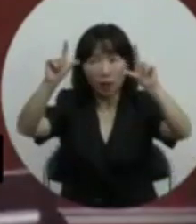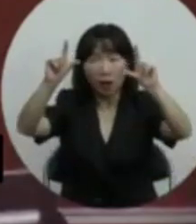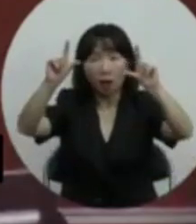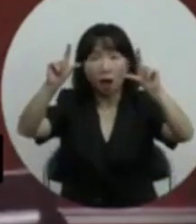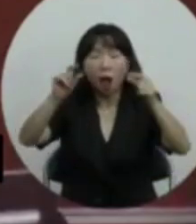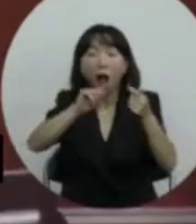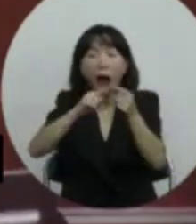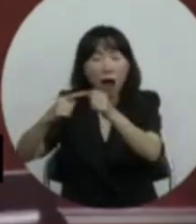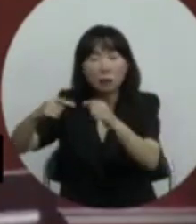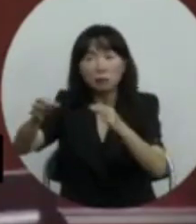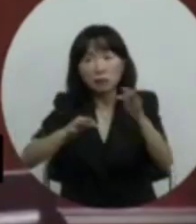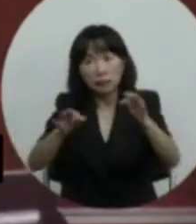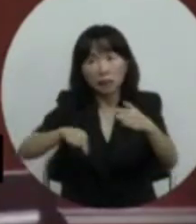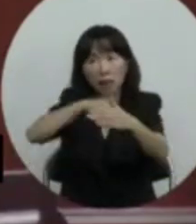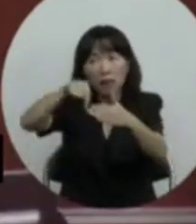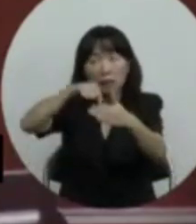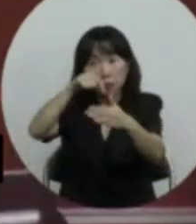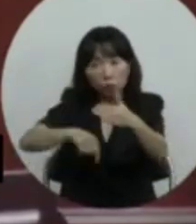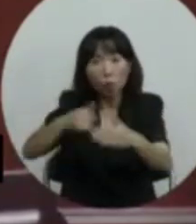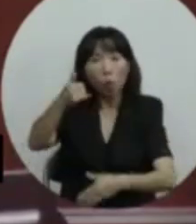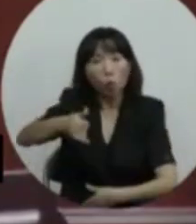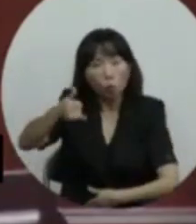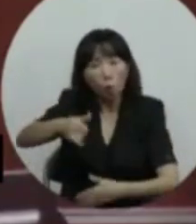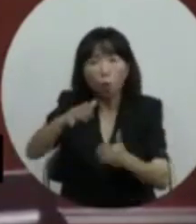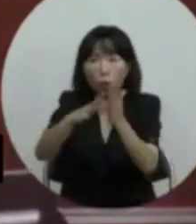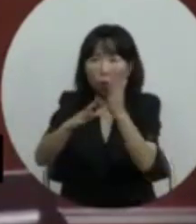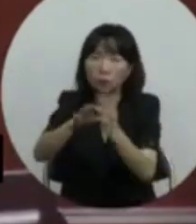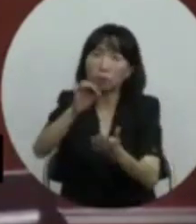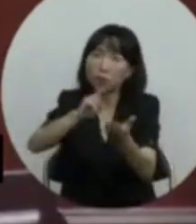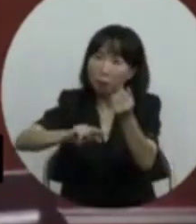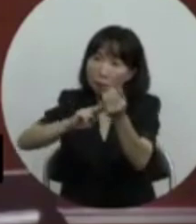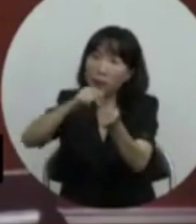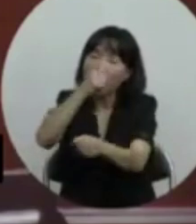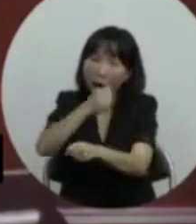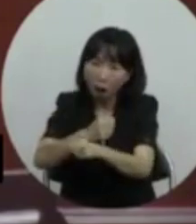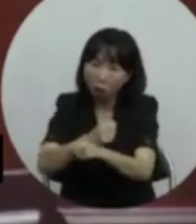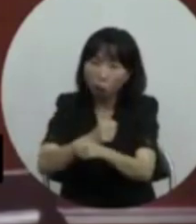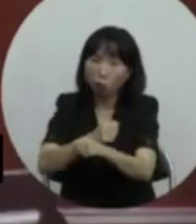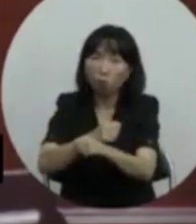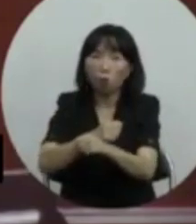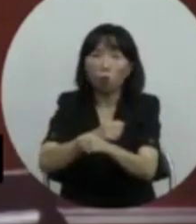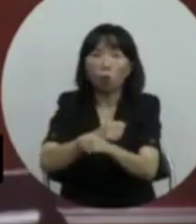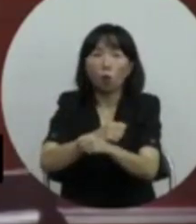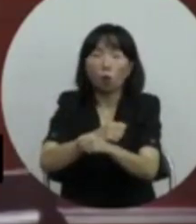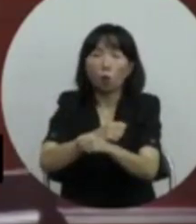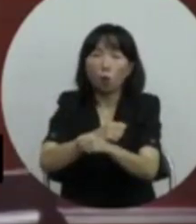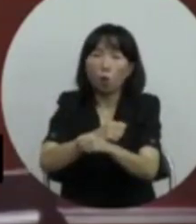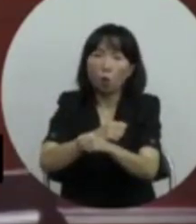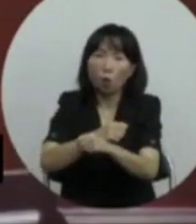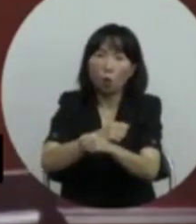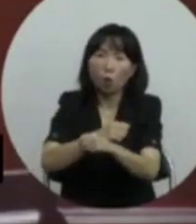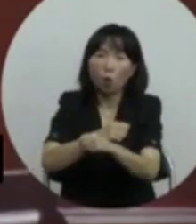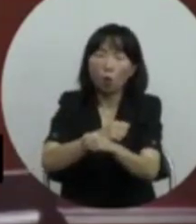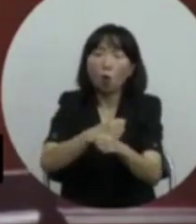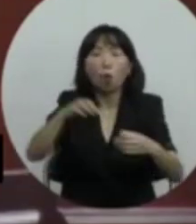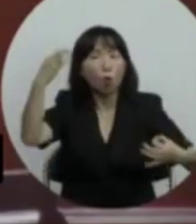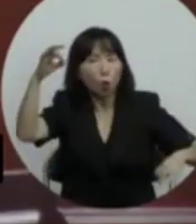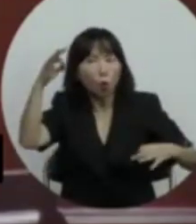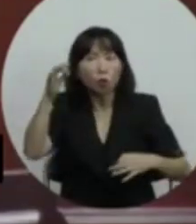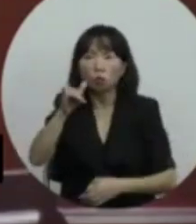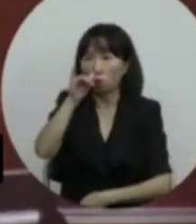한글 시장에서 청년 농업인들이 재배한 농산물도 판매하고 복면 강도 한다고